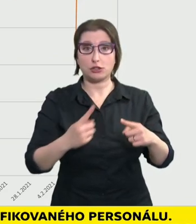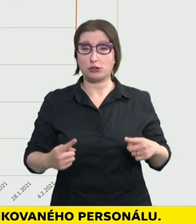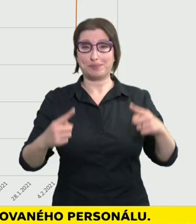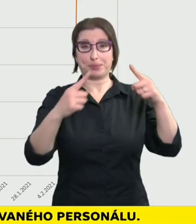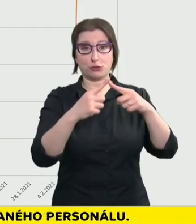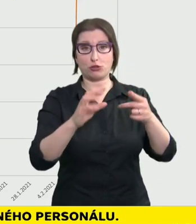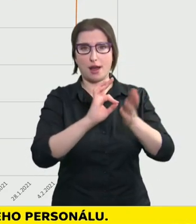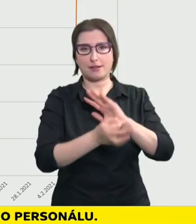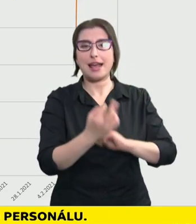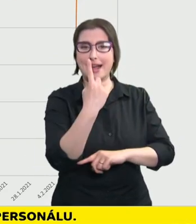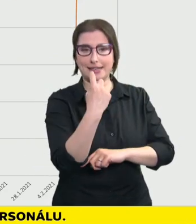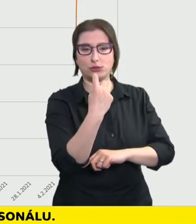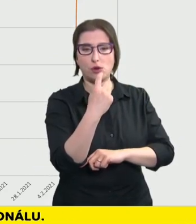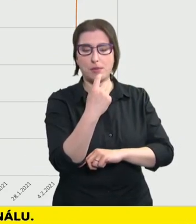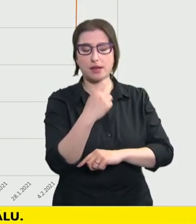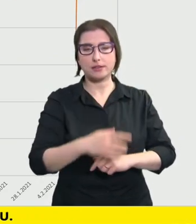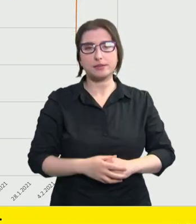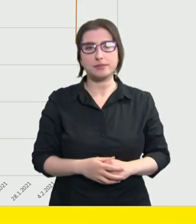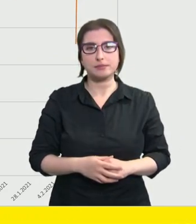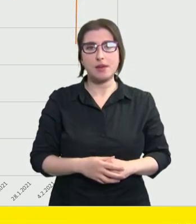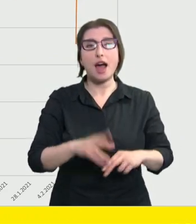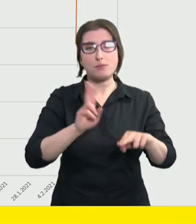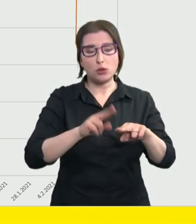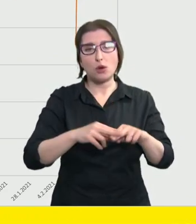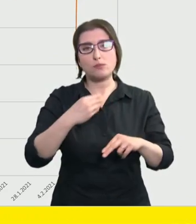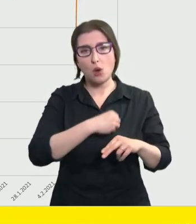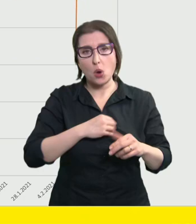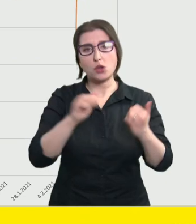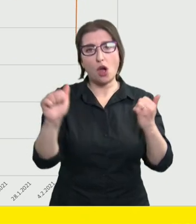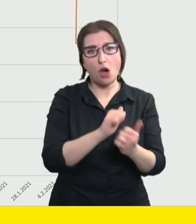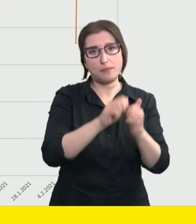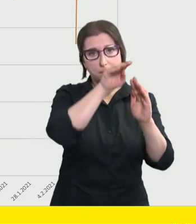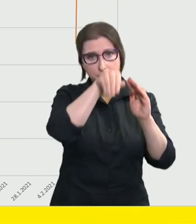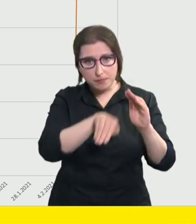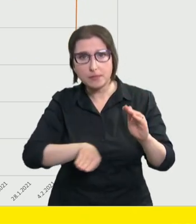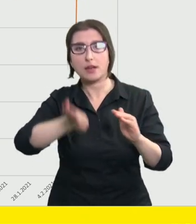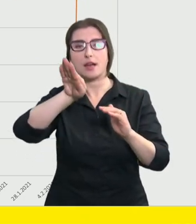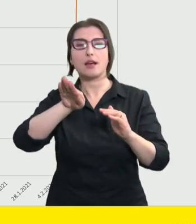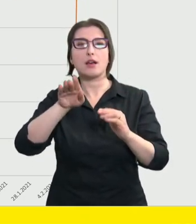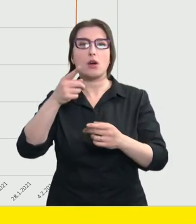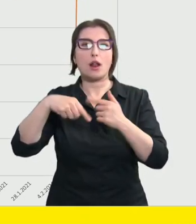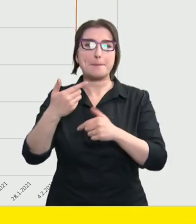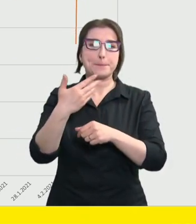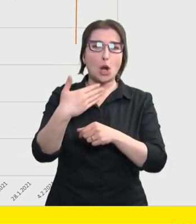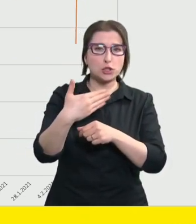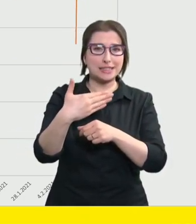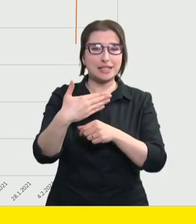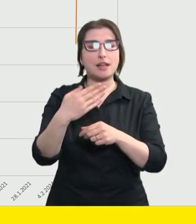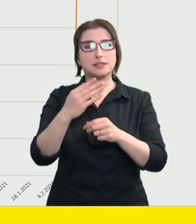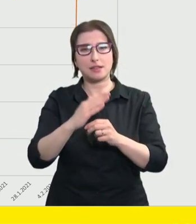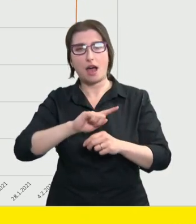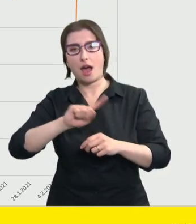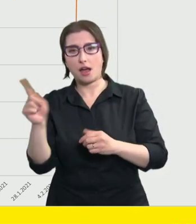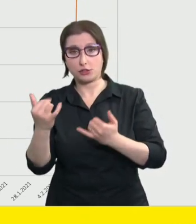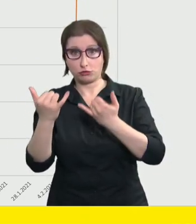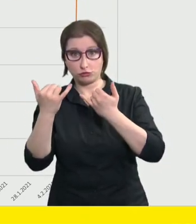počátkem listopadu. A bohužel potom akcelerace, která probíhala v průběhu měsíce prosince, kdy jsme